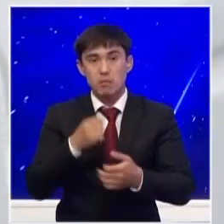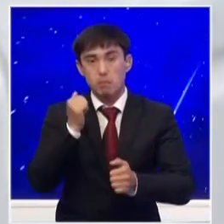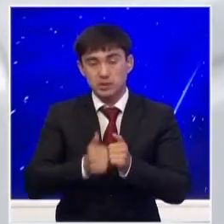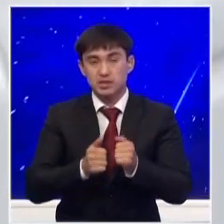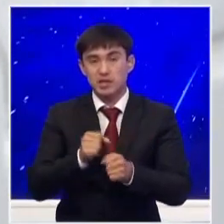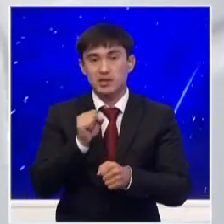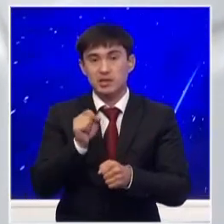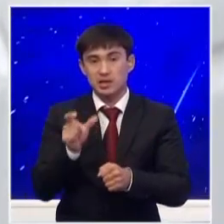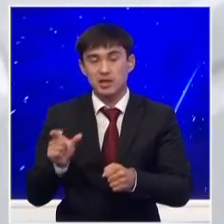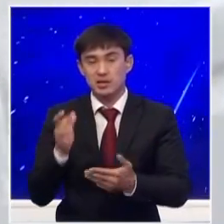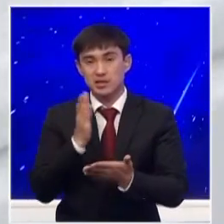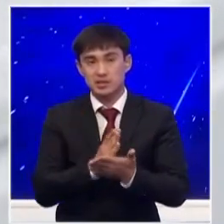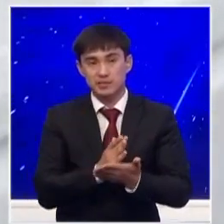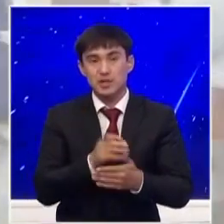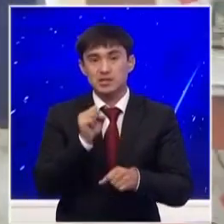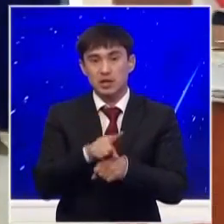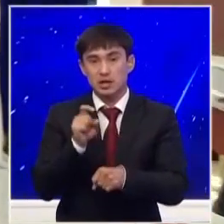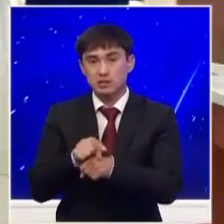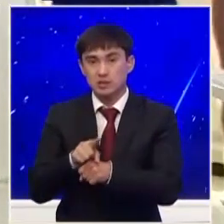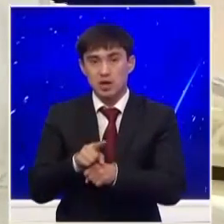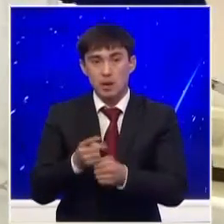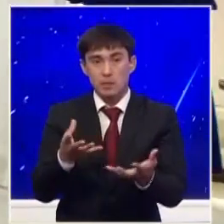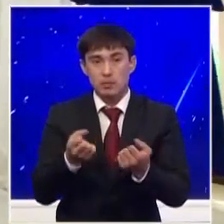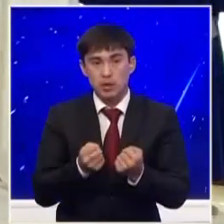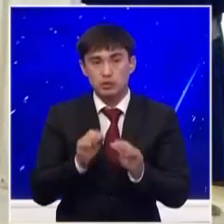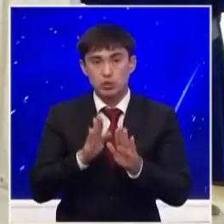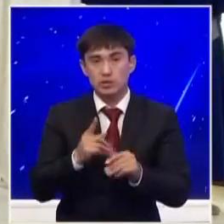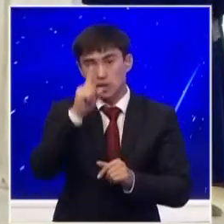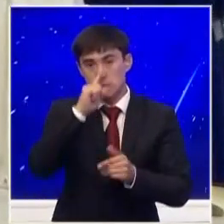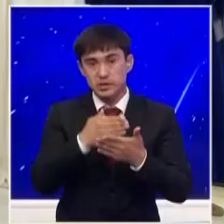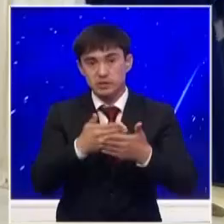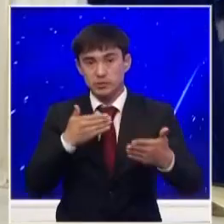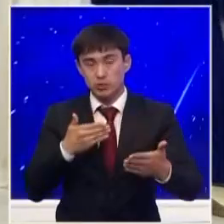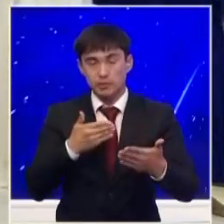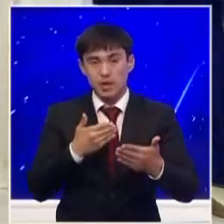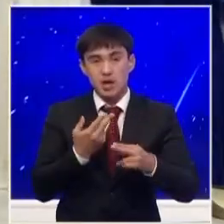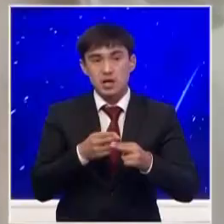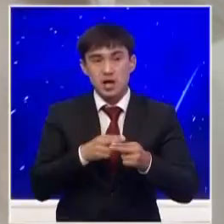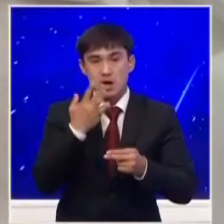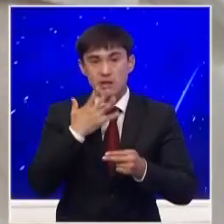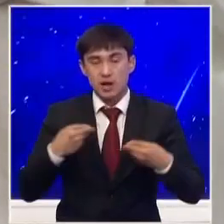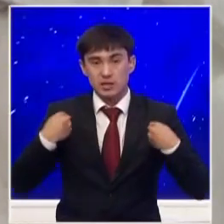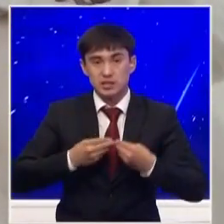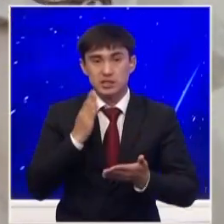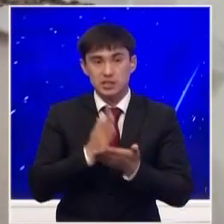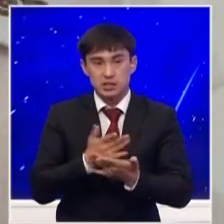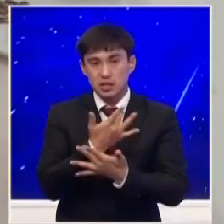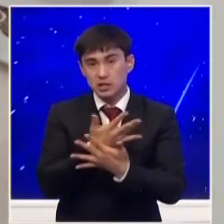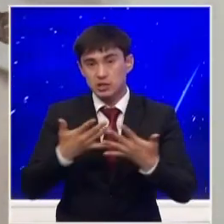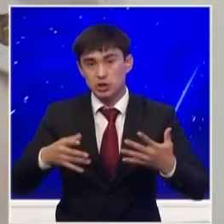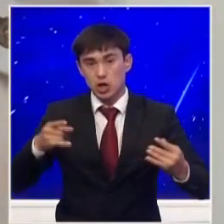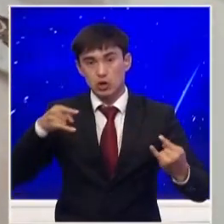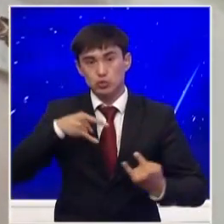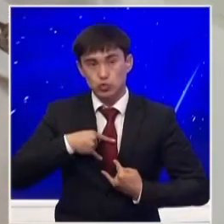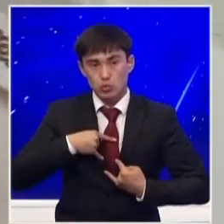постоянные клиенты. И сейчас заказы мастерицами принимаются только за месяц вперед. Помимо этноодежды, здесь шьют различные